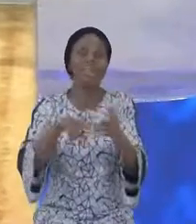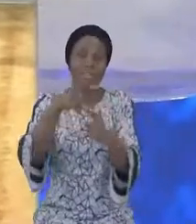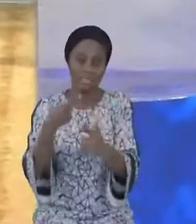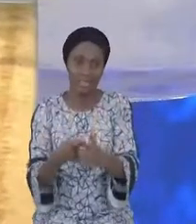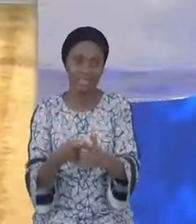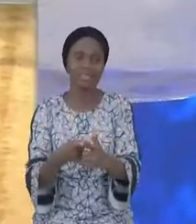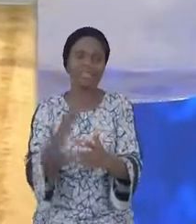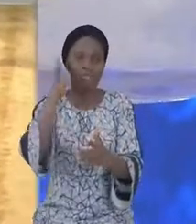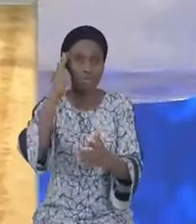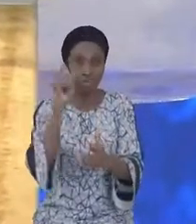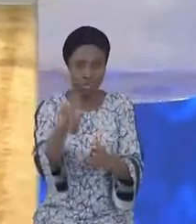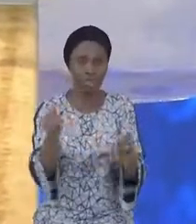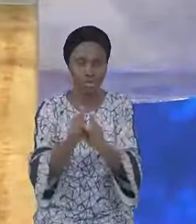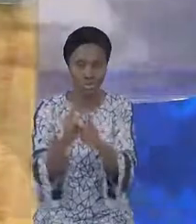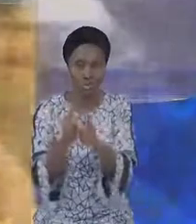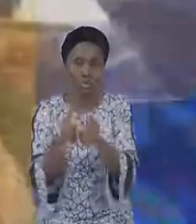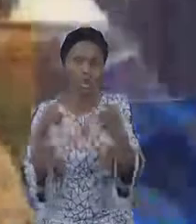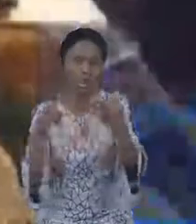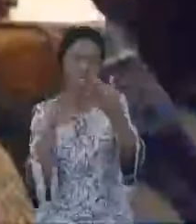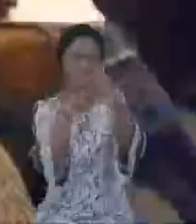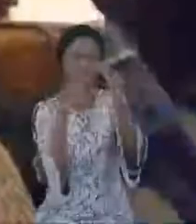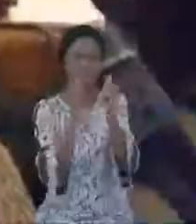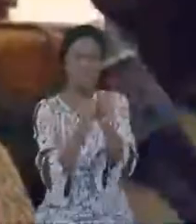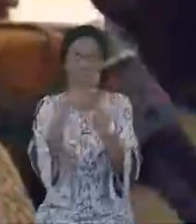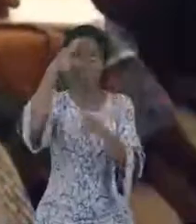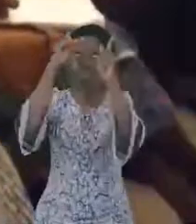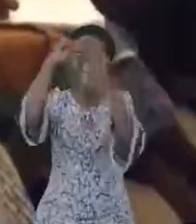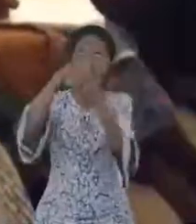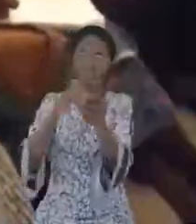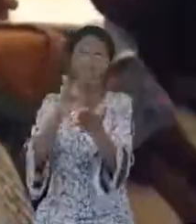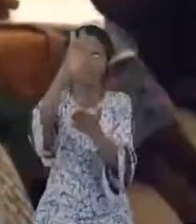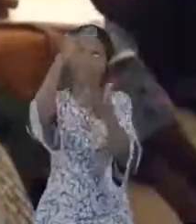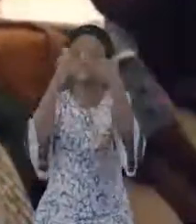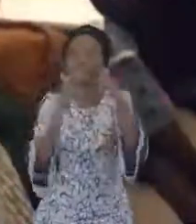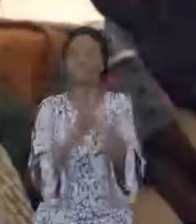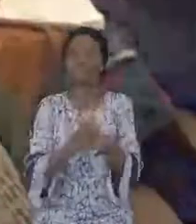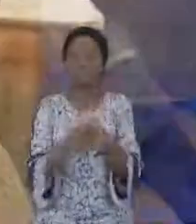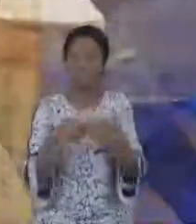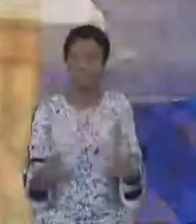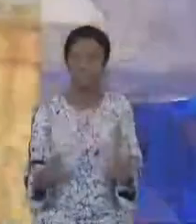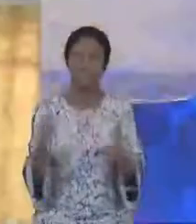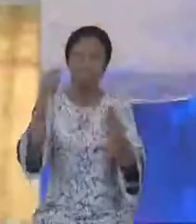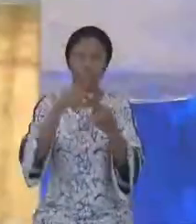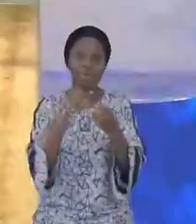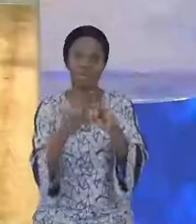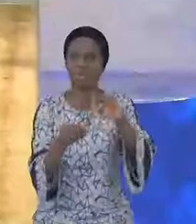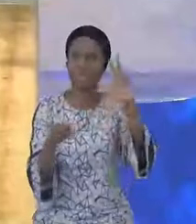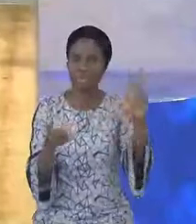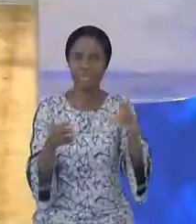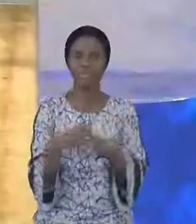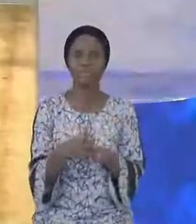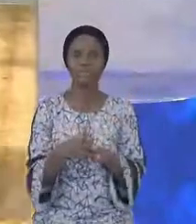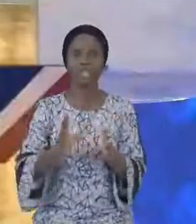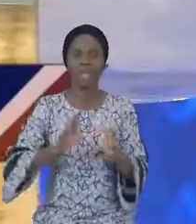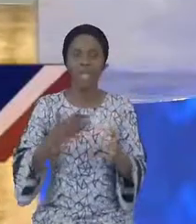lui dans la gloire. Troisième point maintenant, notre progrès à